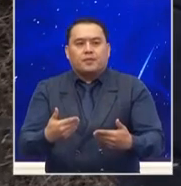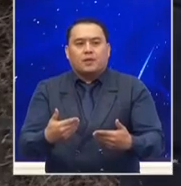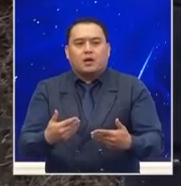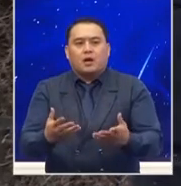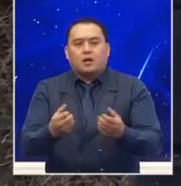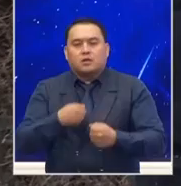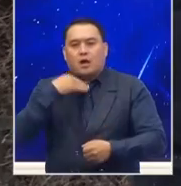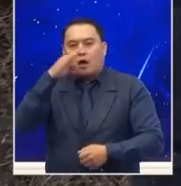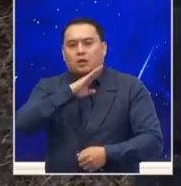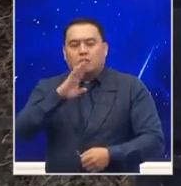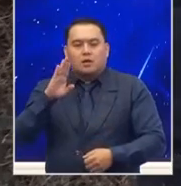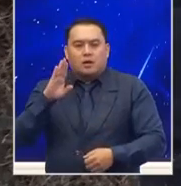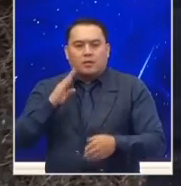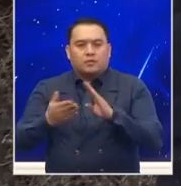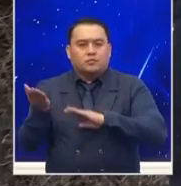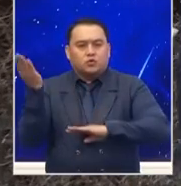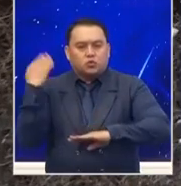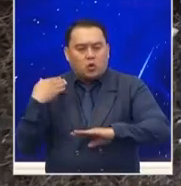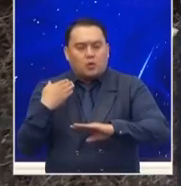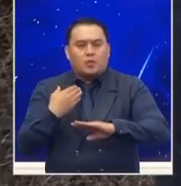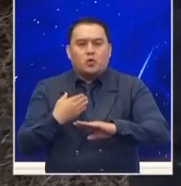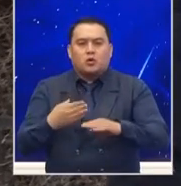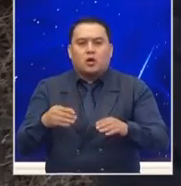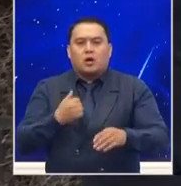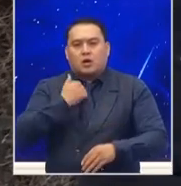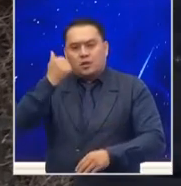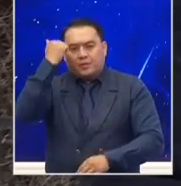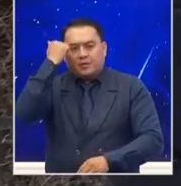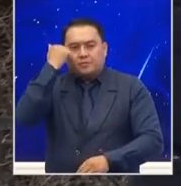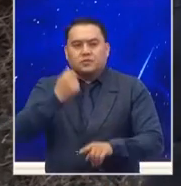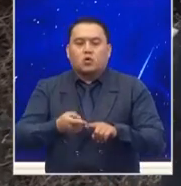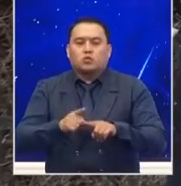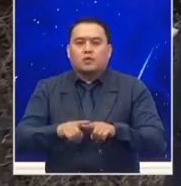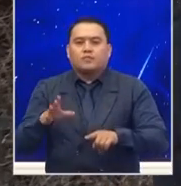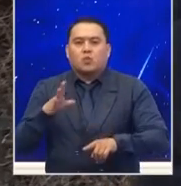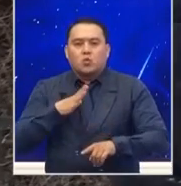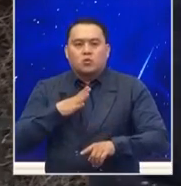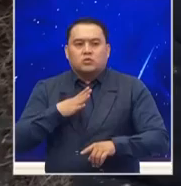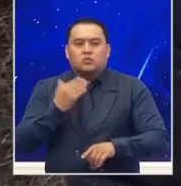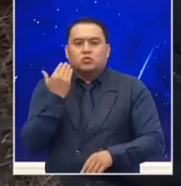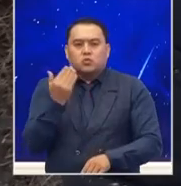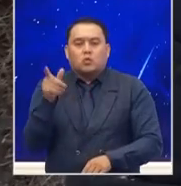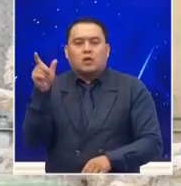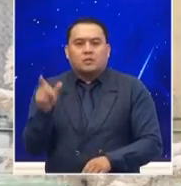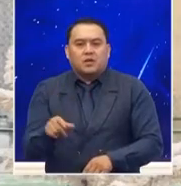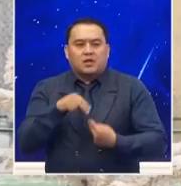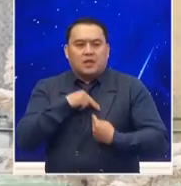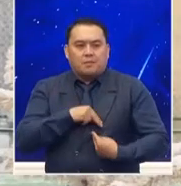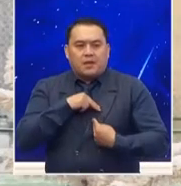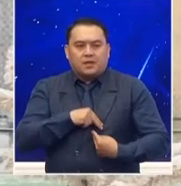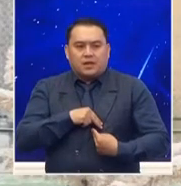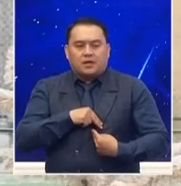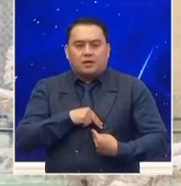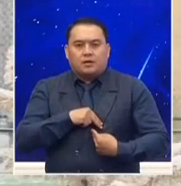берген ата-бабамызға, әпке ағаларымызға шын жүректен алғыс айтамыз. Және біз сол кісілердің еңбектерін,